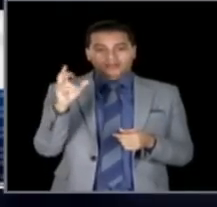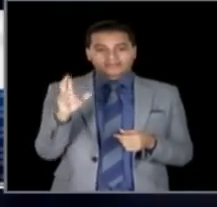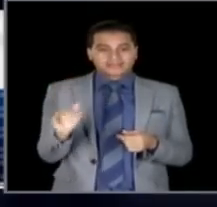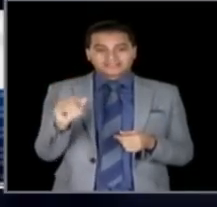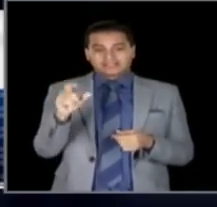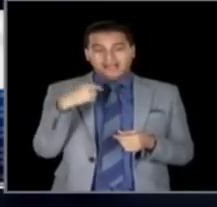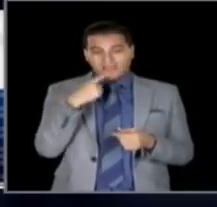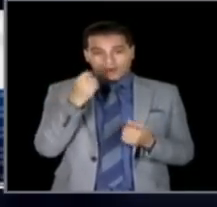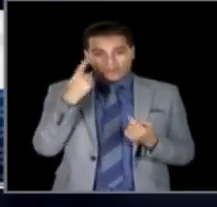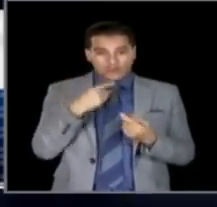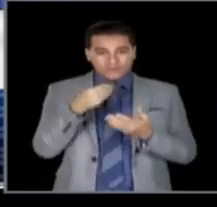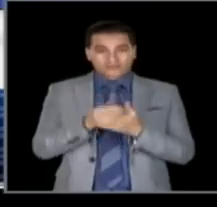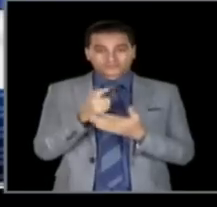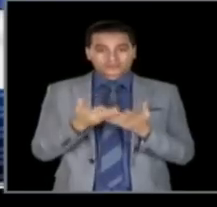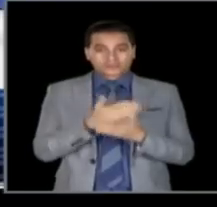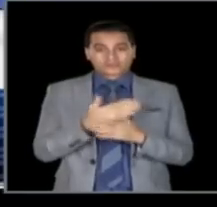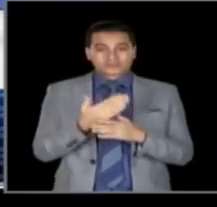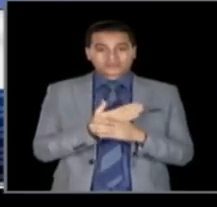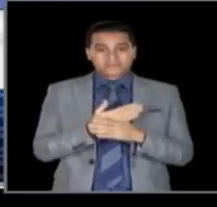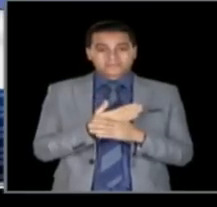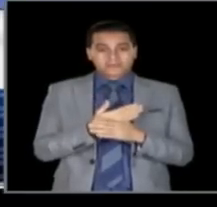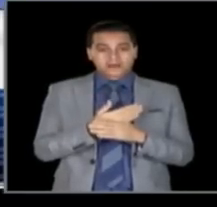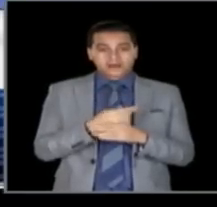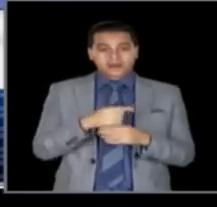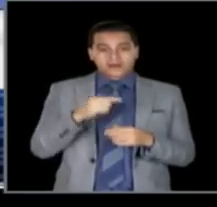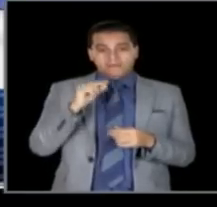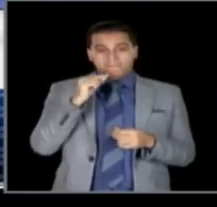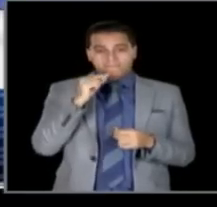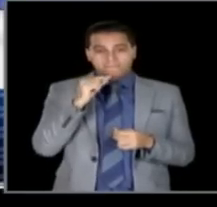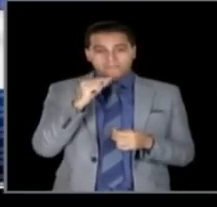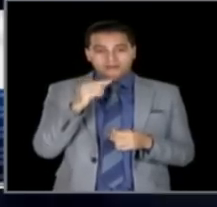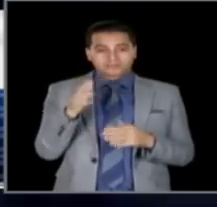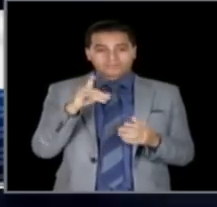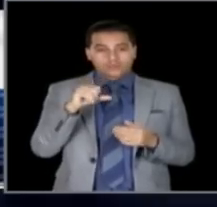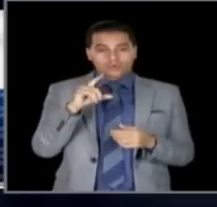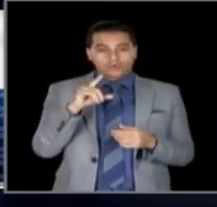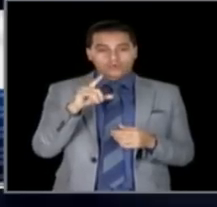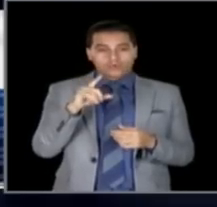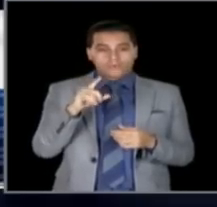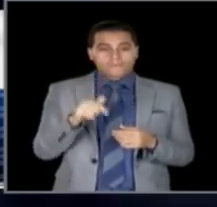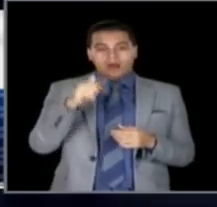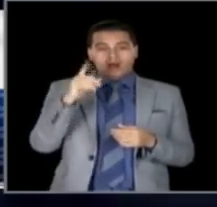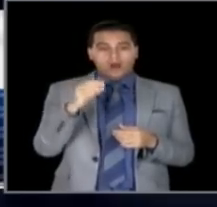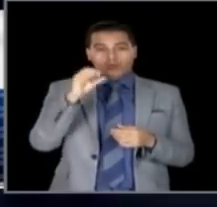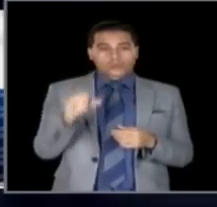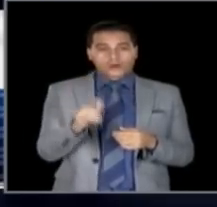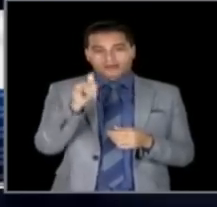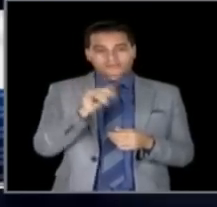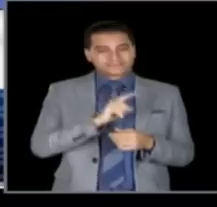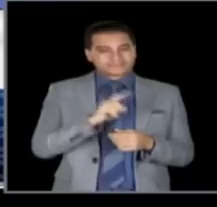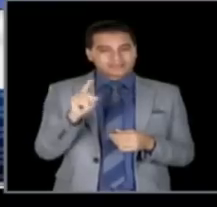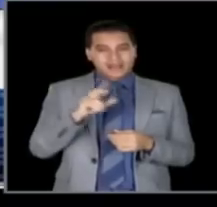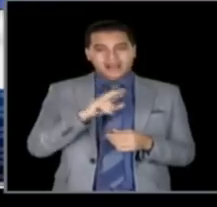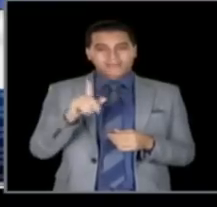استنيتش أقول لك معلومة؟ لأن البرازيل والباراغواي ما فيهمش قيم تصل 6000 متر. تقع في جنوب لاباز.